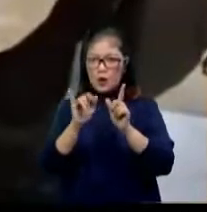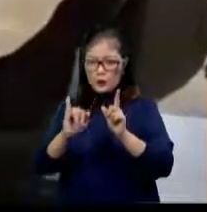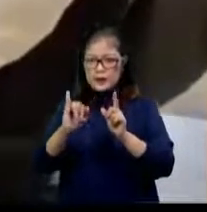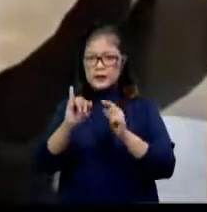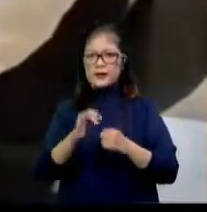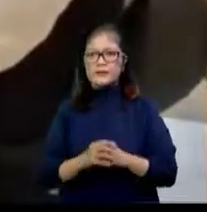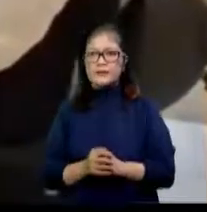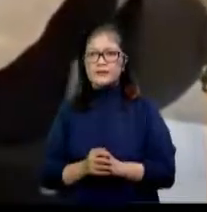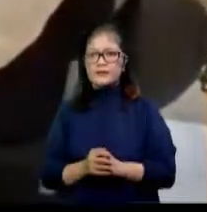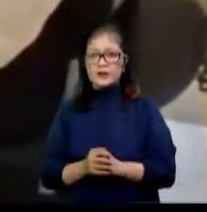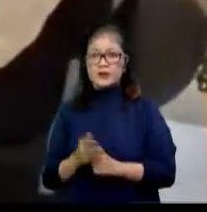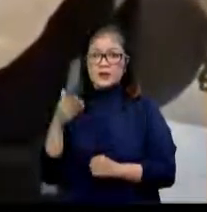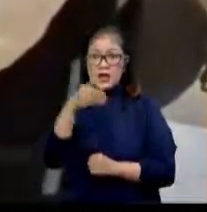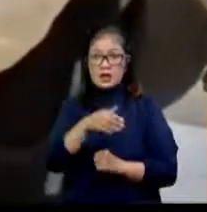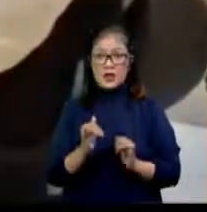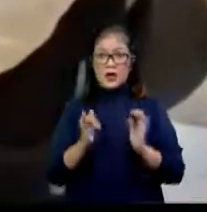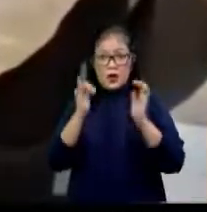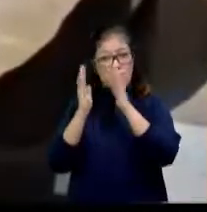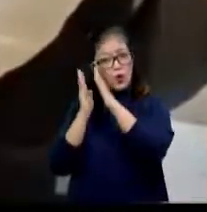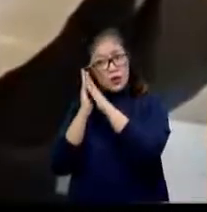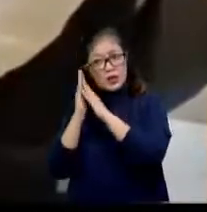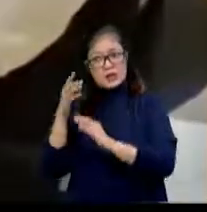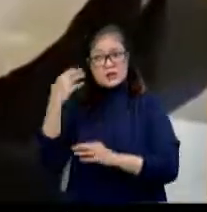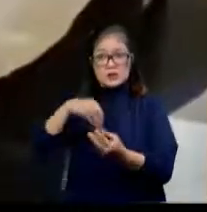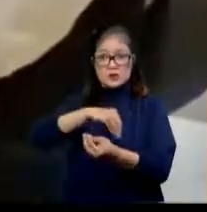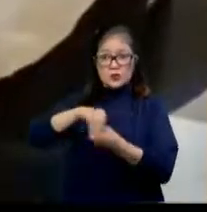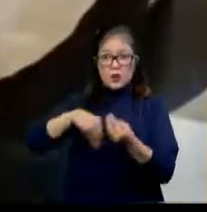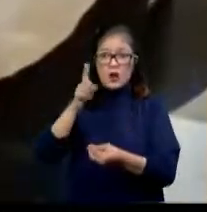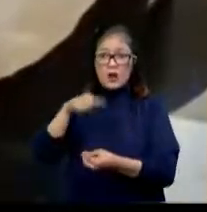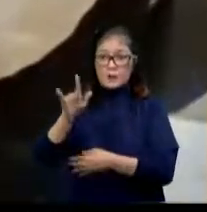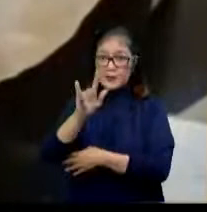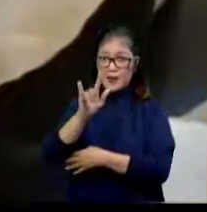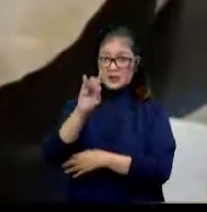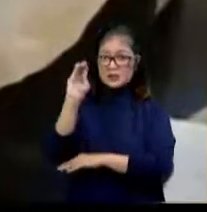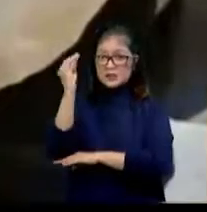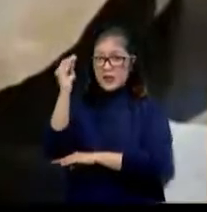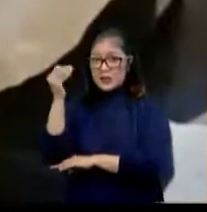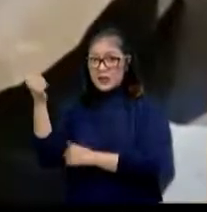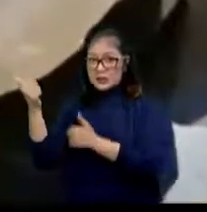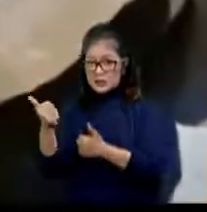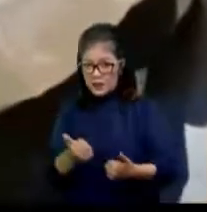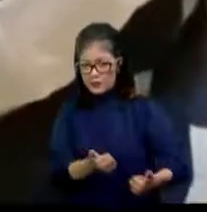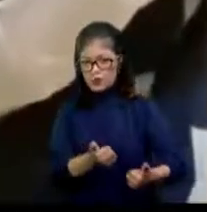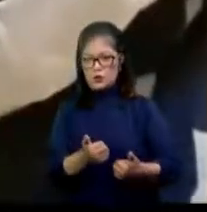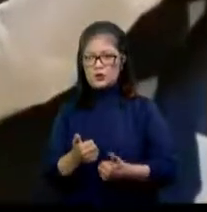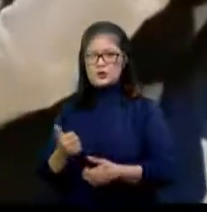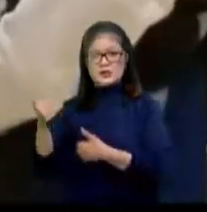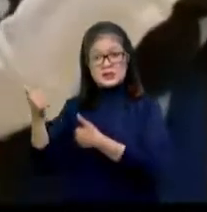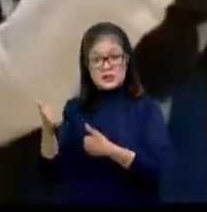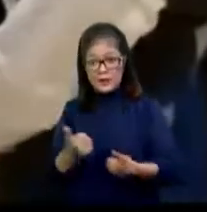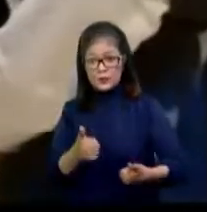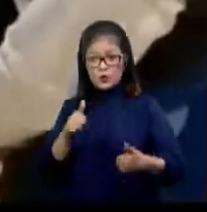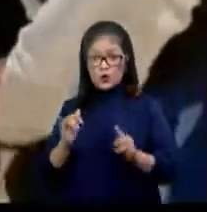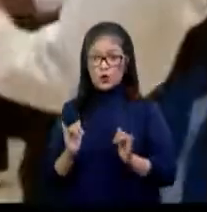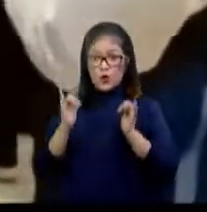Begitu tiba di hotel tempat menginap, jemaah calon haji embarkasi Jakarta-Bekasi mendapat sambutan hangat. Sambutan dari pihak hotel ini seakan